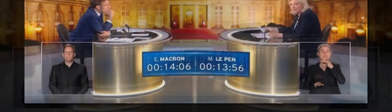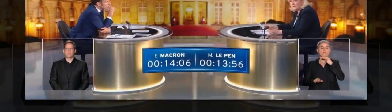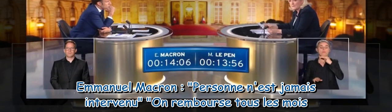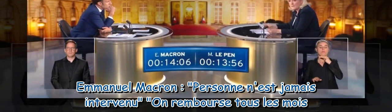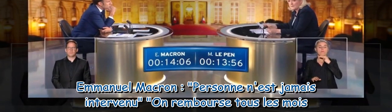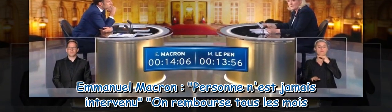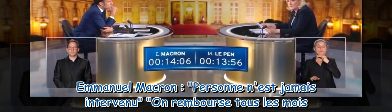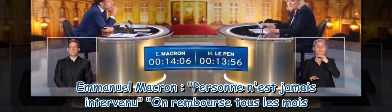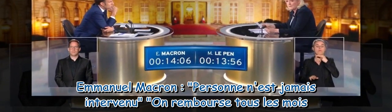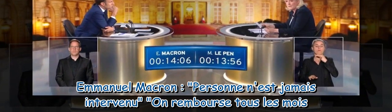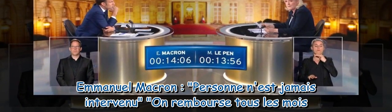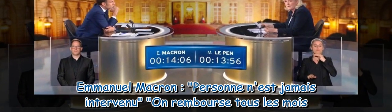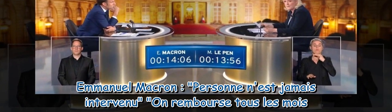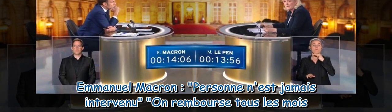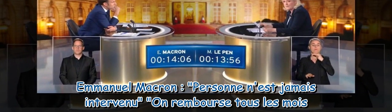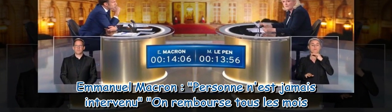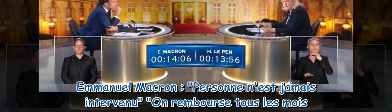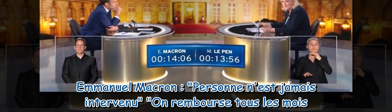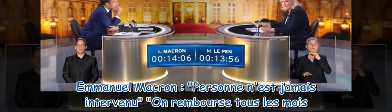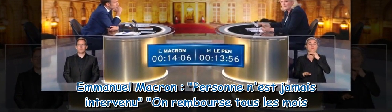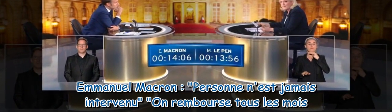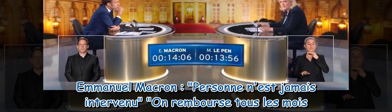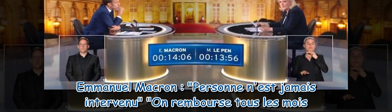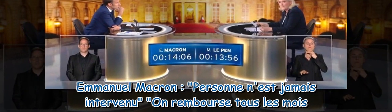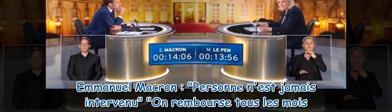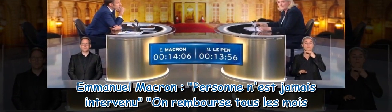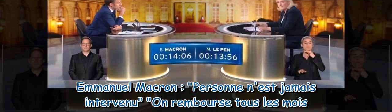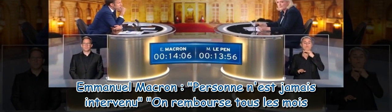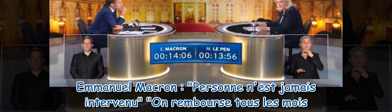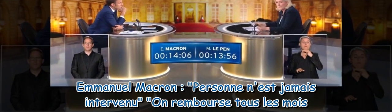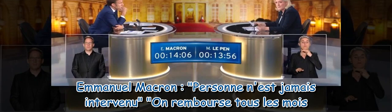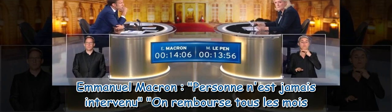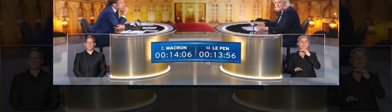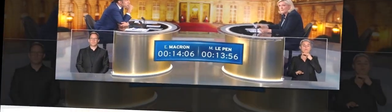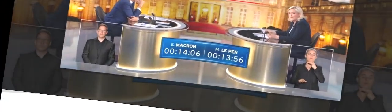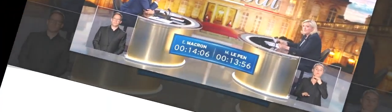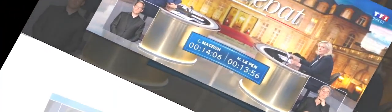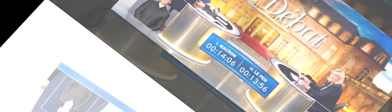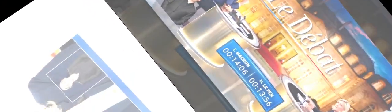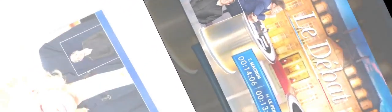emmanuel macron personne n est jamais intervenu on rembourse tous les mois